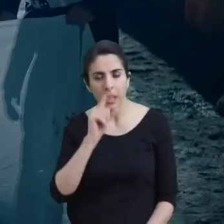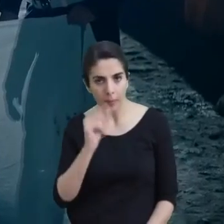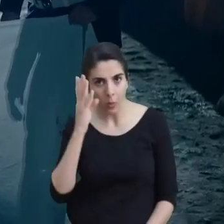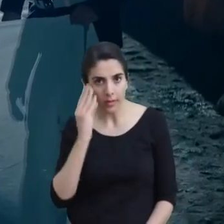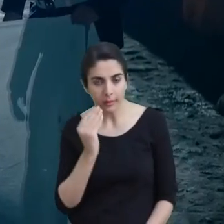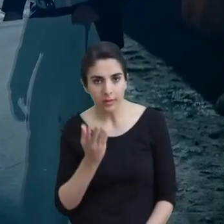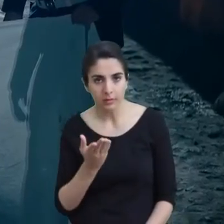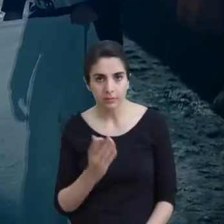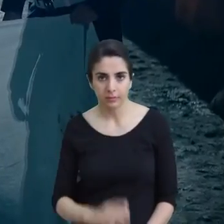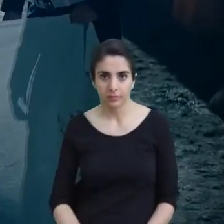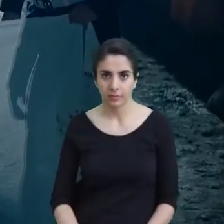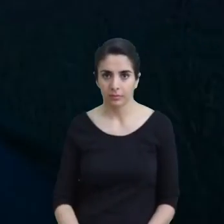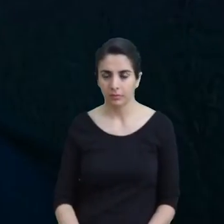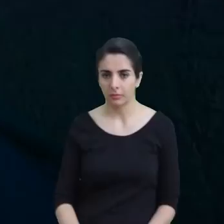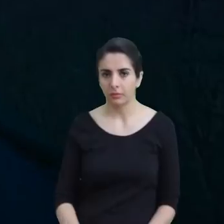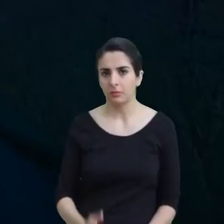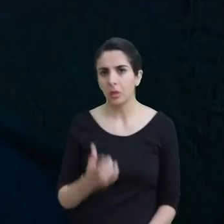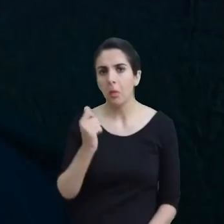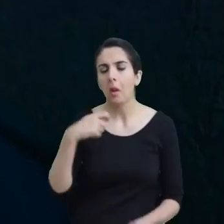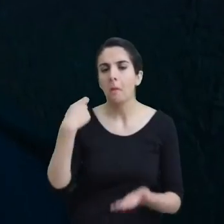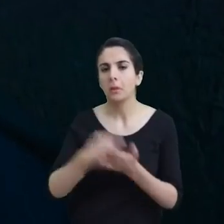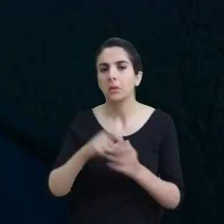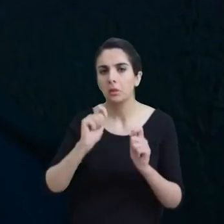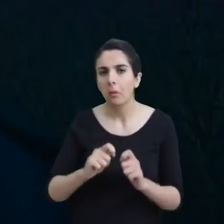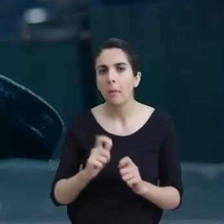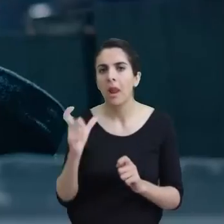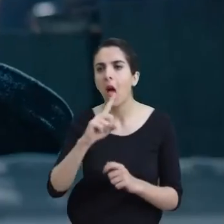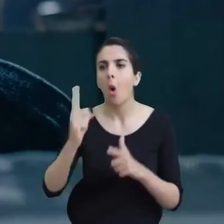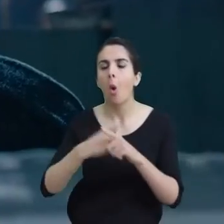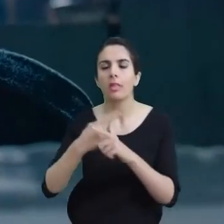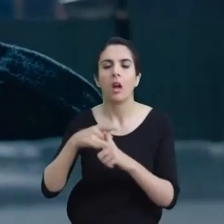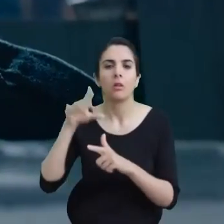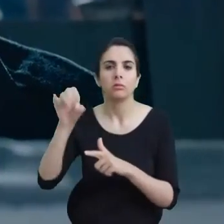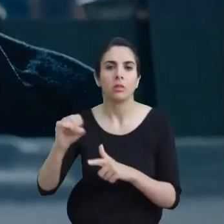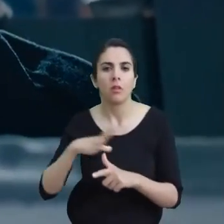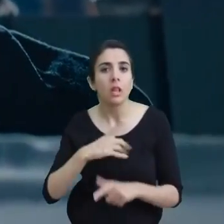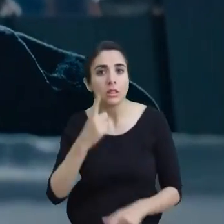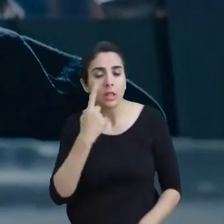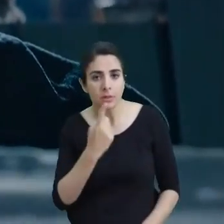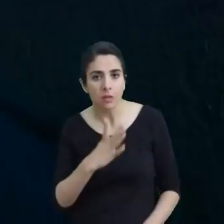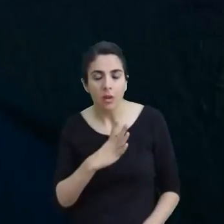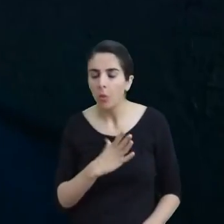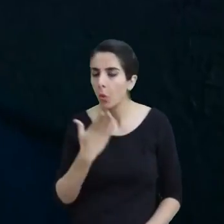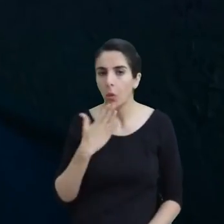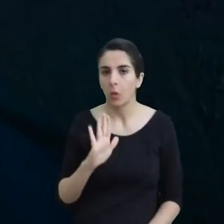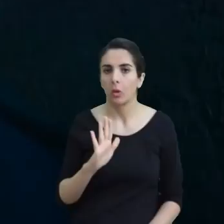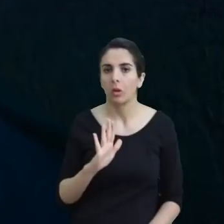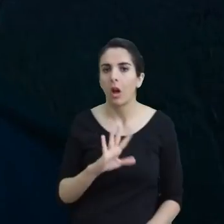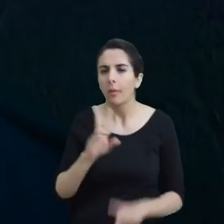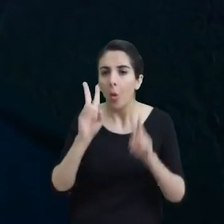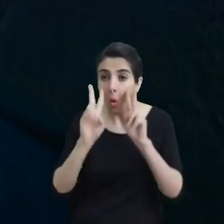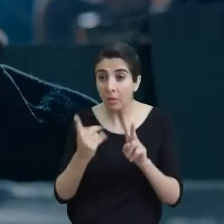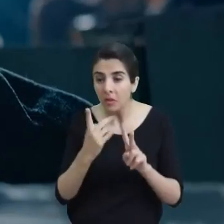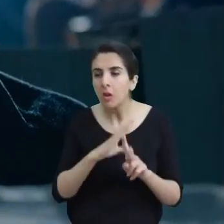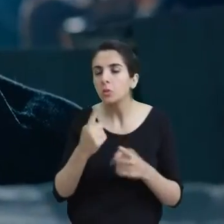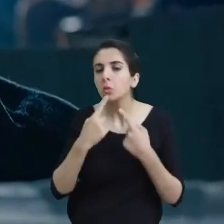nesiymiş öğrenebildiniz mi? Han'ın kapıcısı tanımıyor. Parayı peşin vermiş, bir aydına kiralamış odayı. Şahit falan var mı? Yok amirim. Biri bir